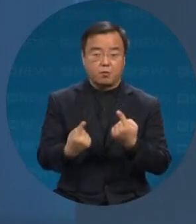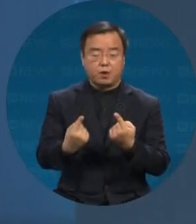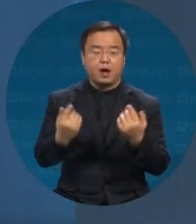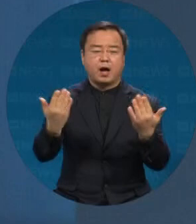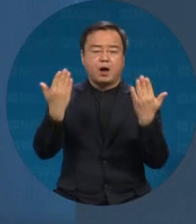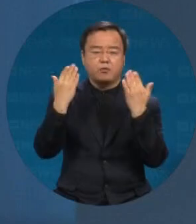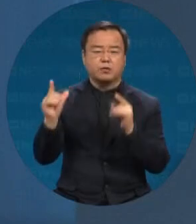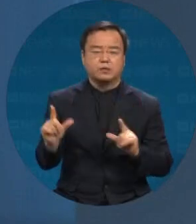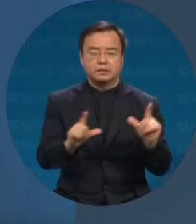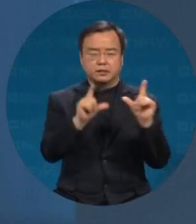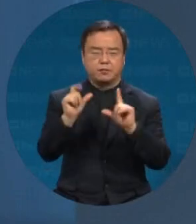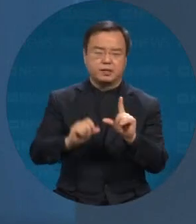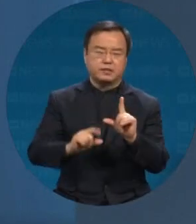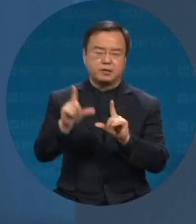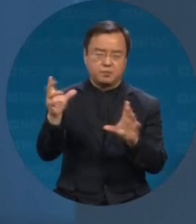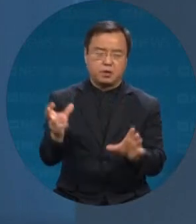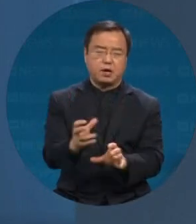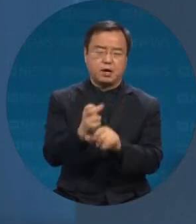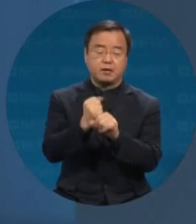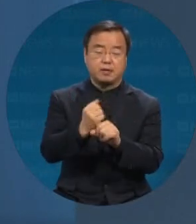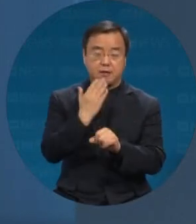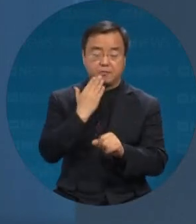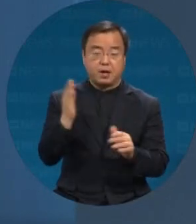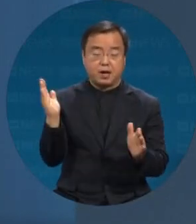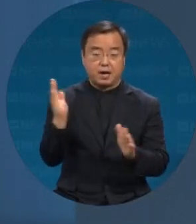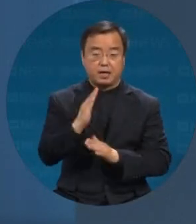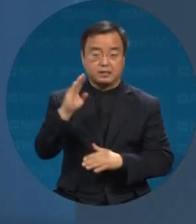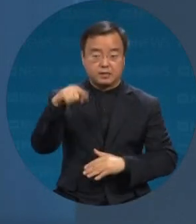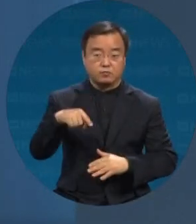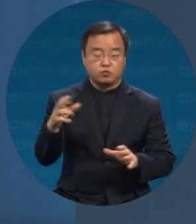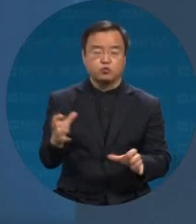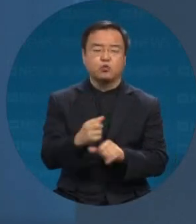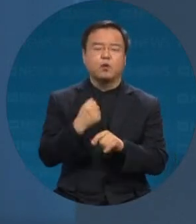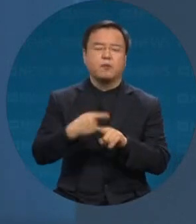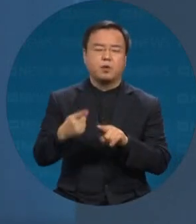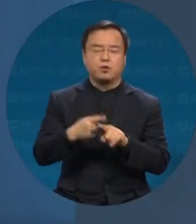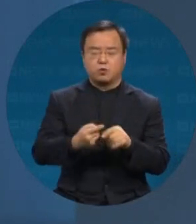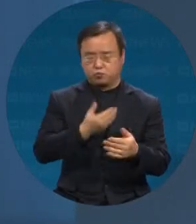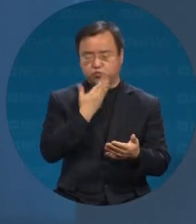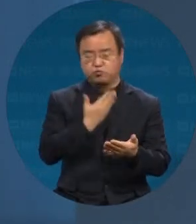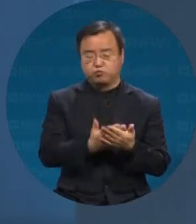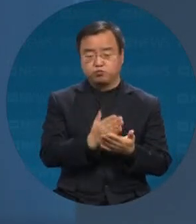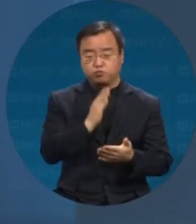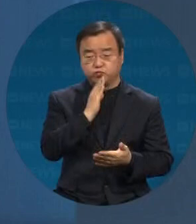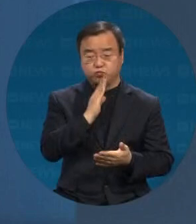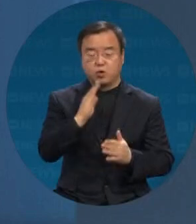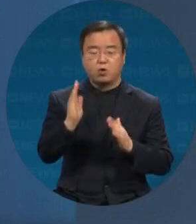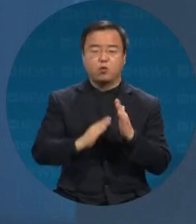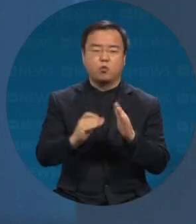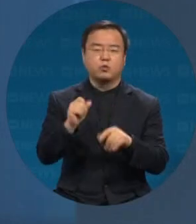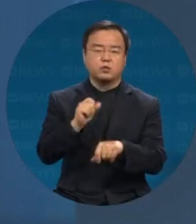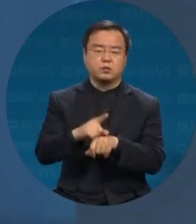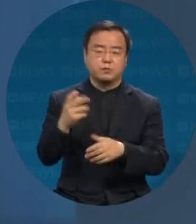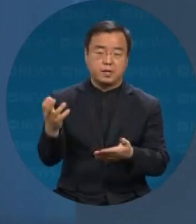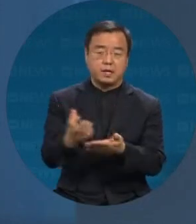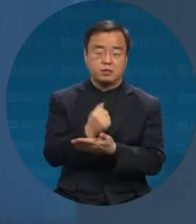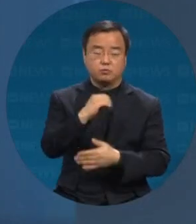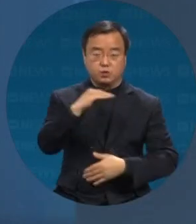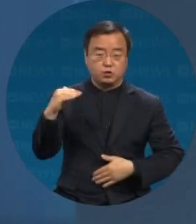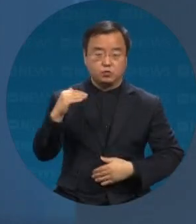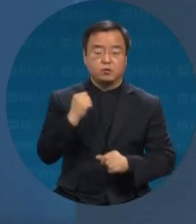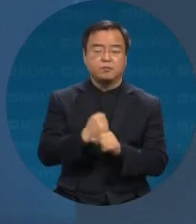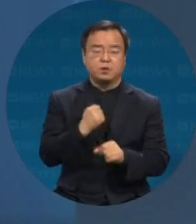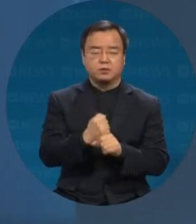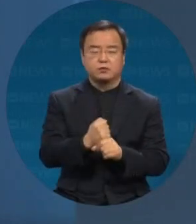전반을 반영할 수 있는 학종이 제일 좋은데 거기에는 우리가 홍정성 확보할 수 있는 그런 기준을 만드는